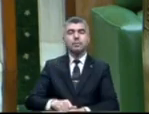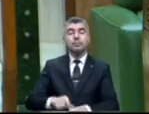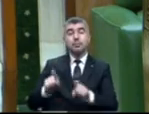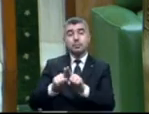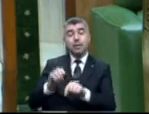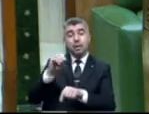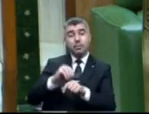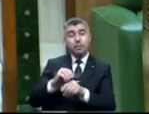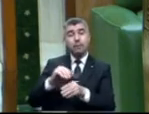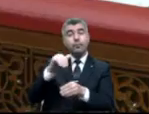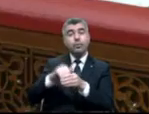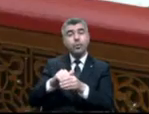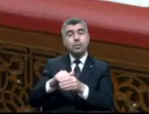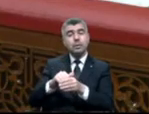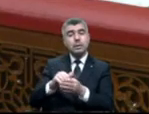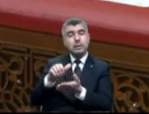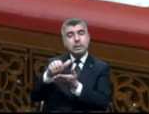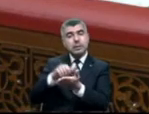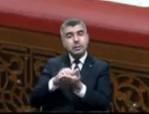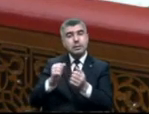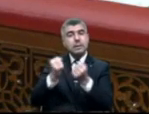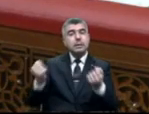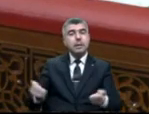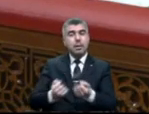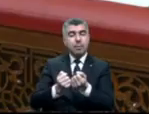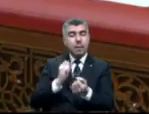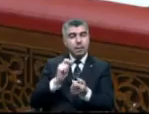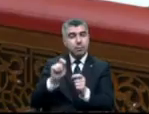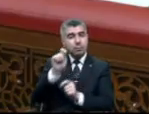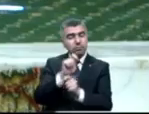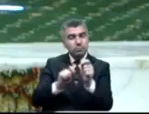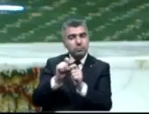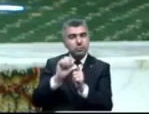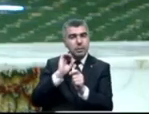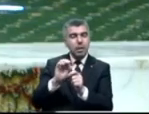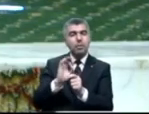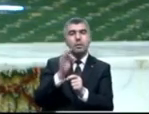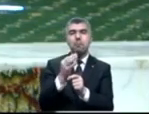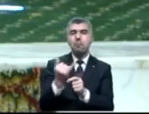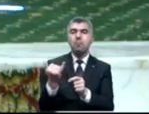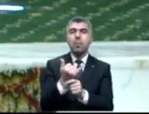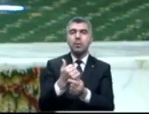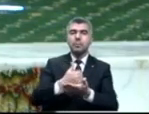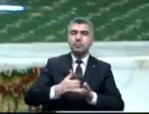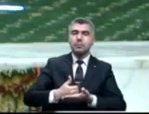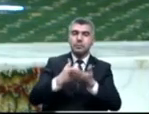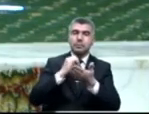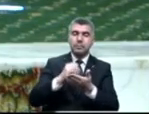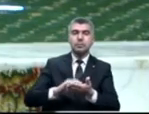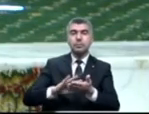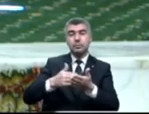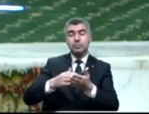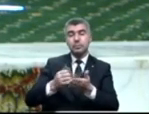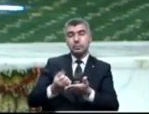هيكلة صندوق التنمية الفلاحية، الشيء الذي مكن من تعزيز وتنويع تحفيزات والمساعدات الجاري بها العمل